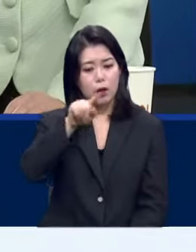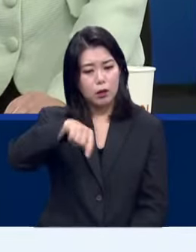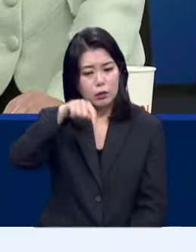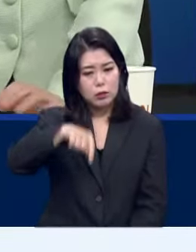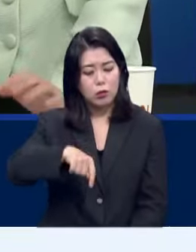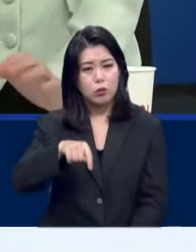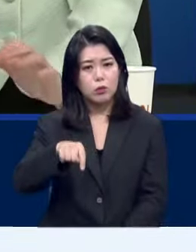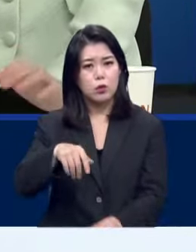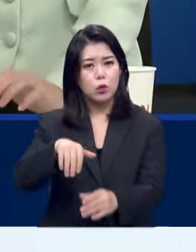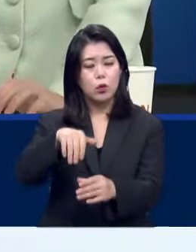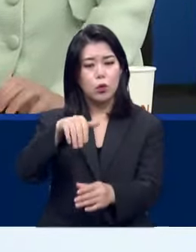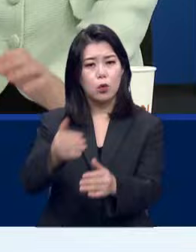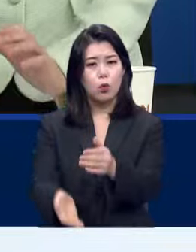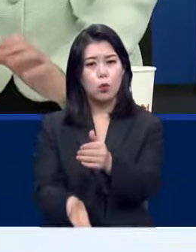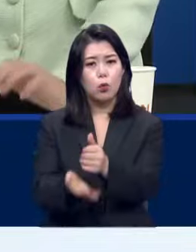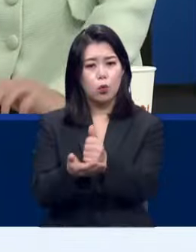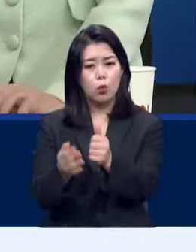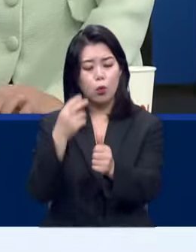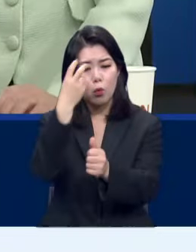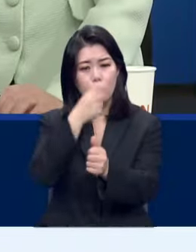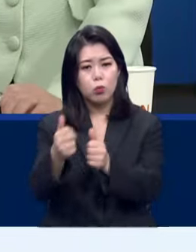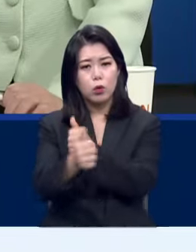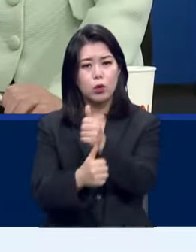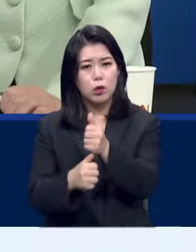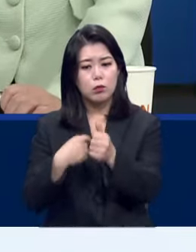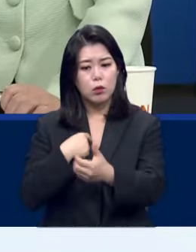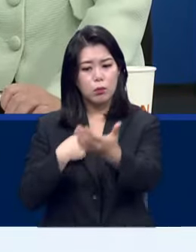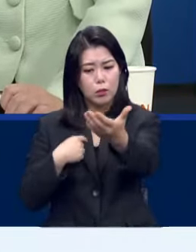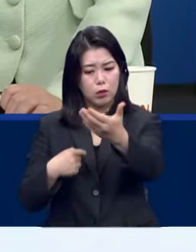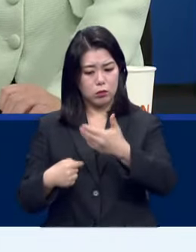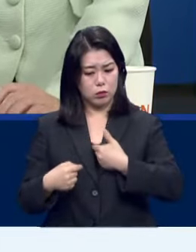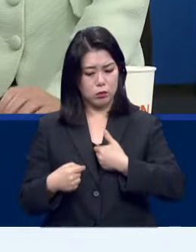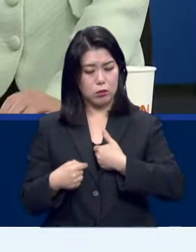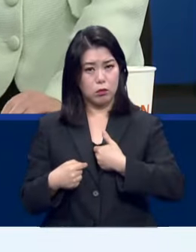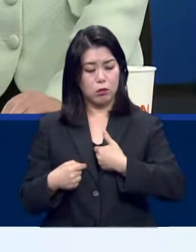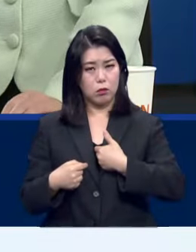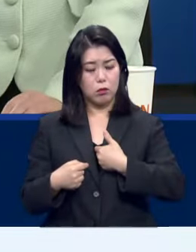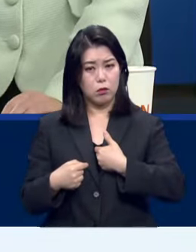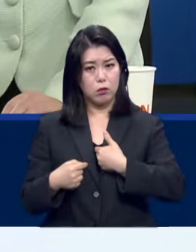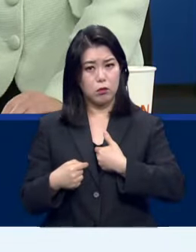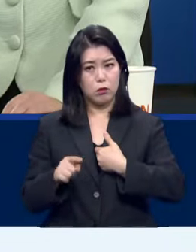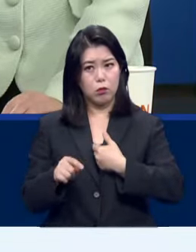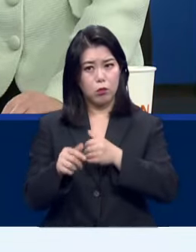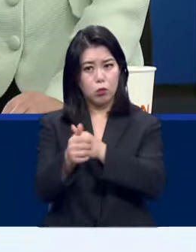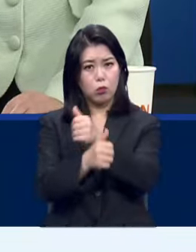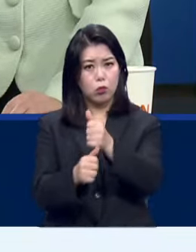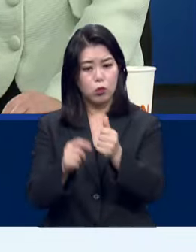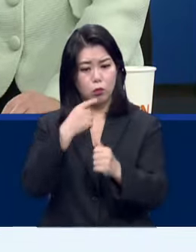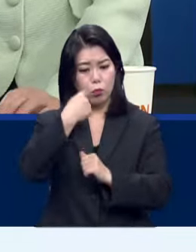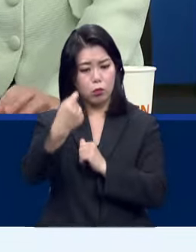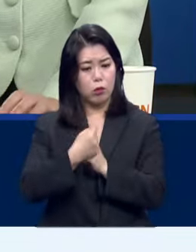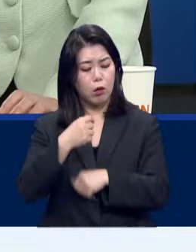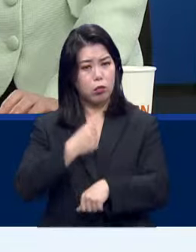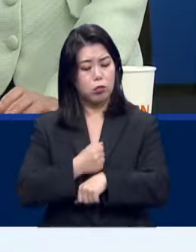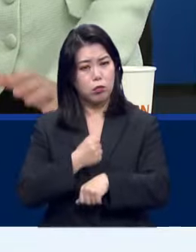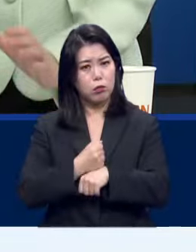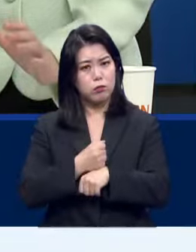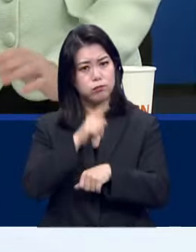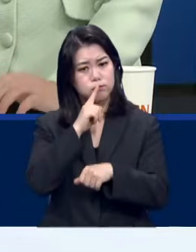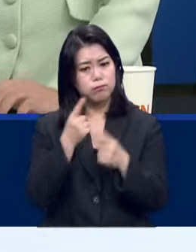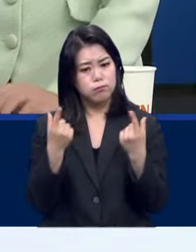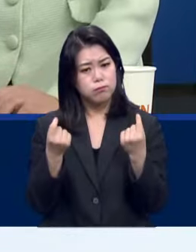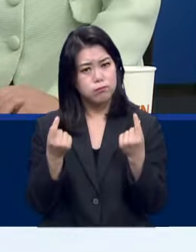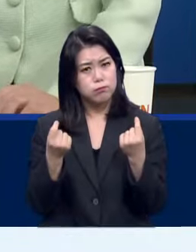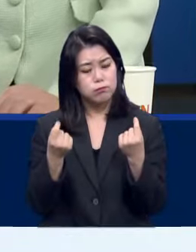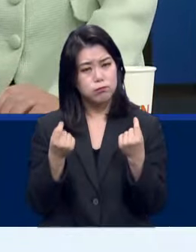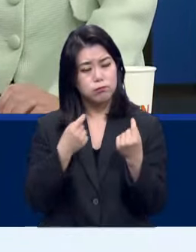공관위에서 들고 왔길래 나한테 들고 왔길래라는 말씀을 하시거든요 그 얘기는 공관위에서 보고를 받았다는 것 아닌가라는